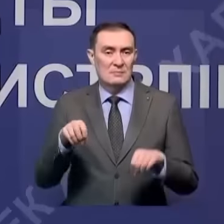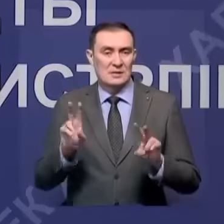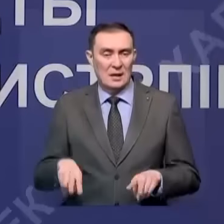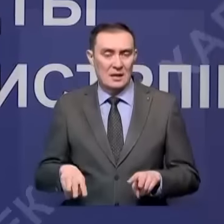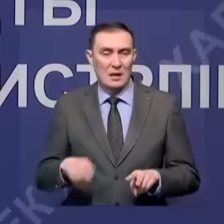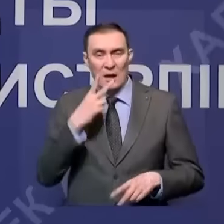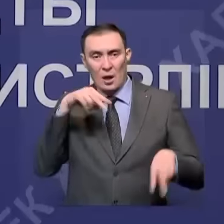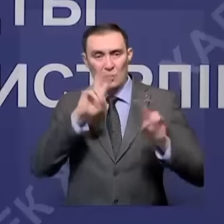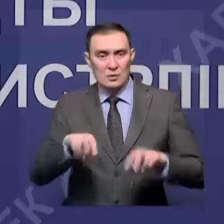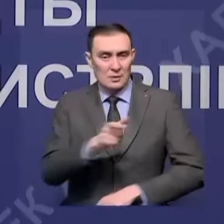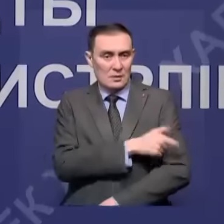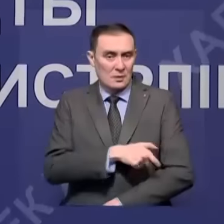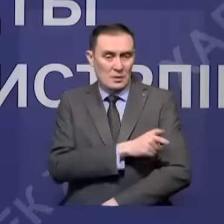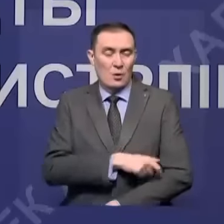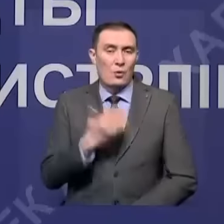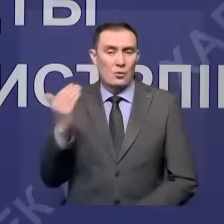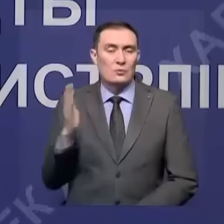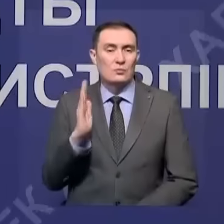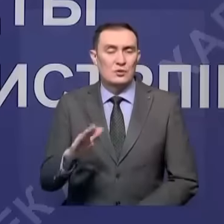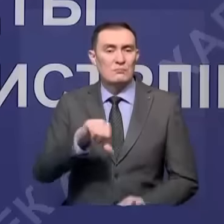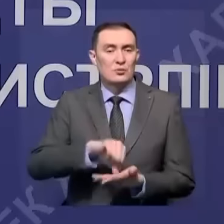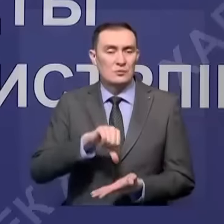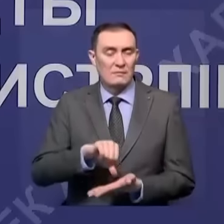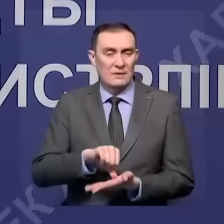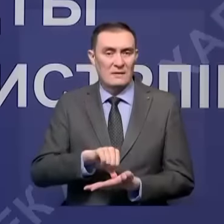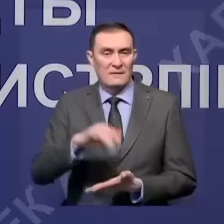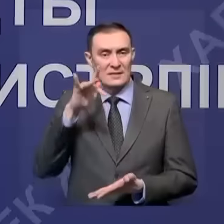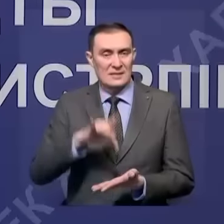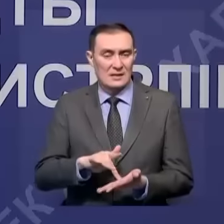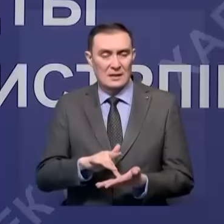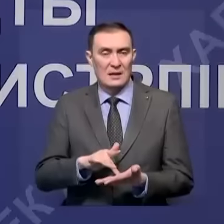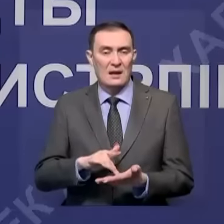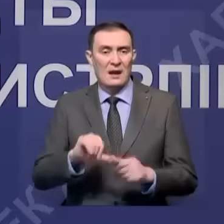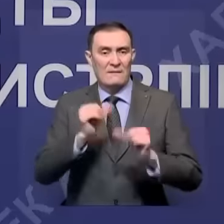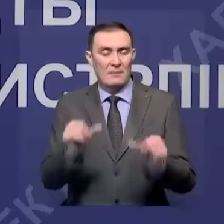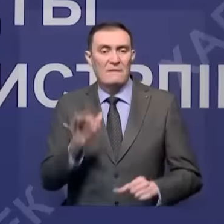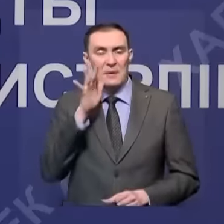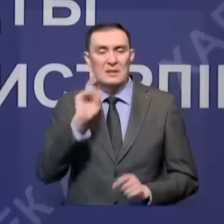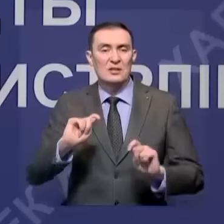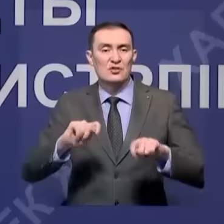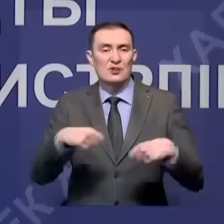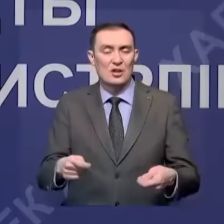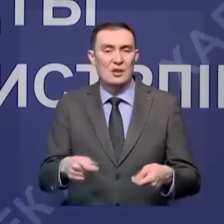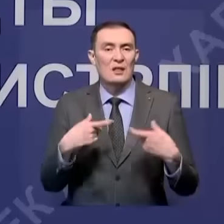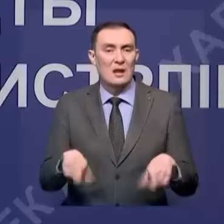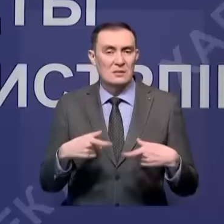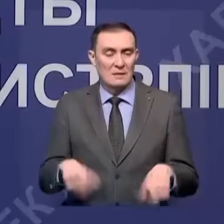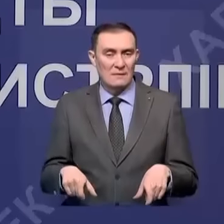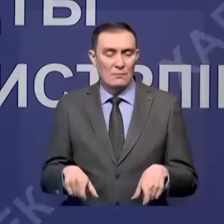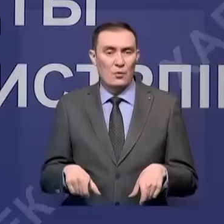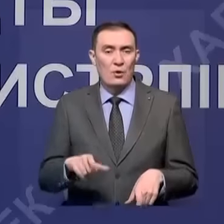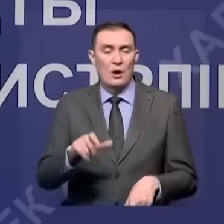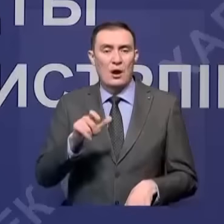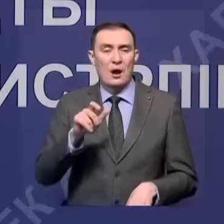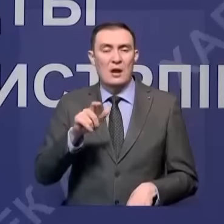приезжать аудитор, который будет присутствовать в центре признания в момент сдачи тестов по